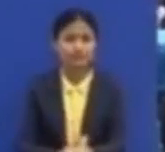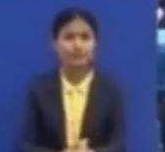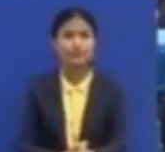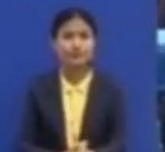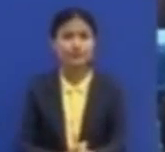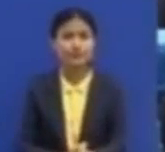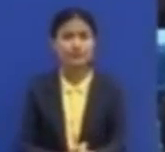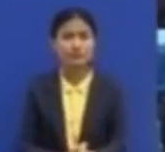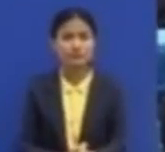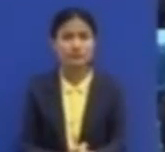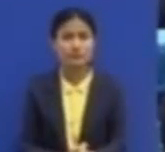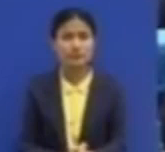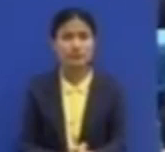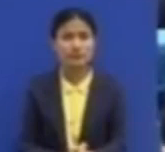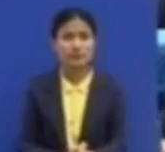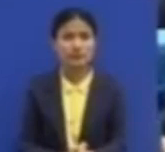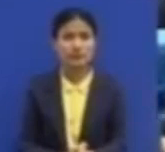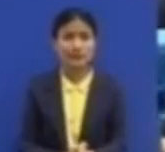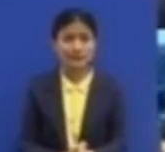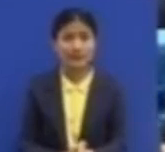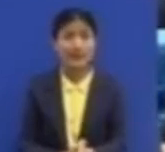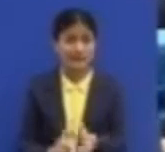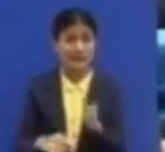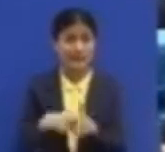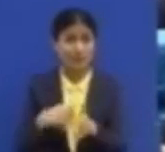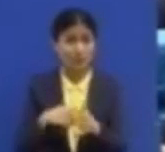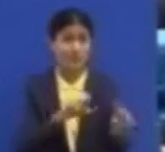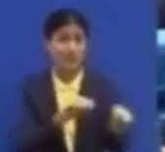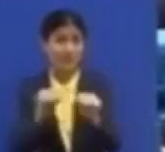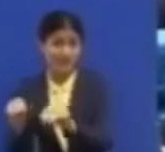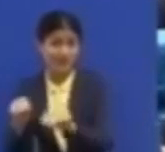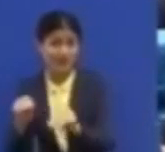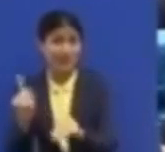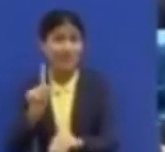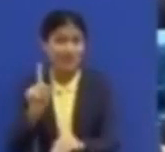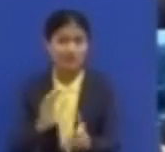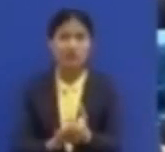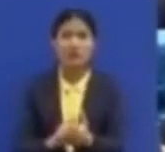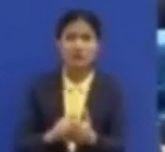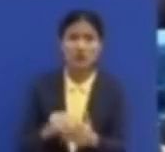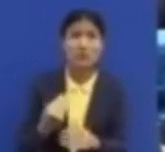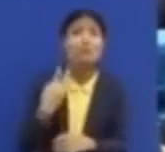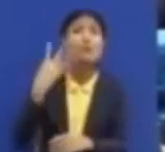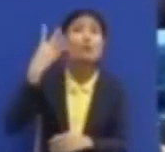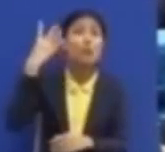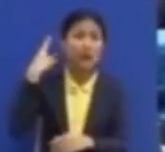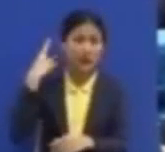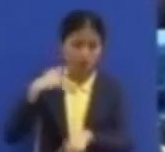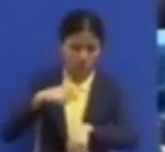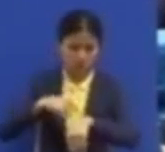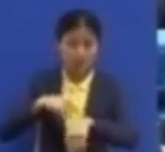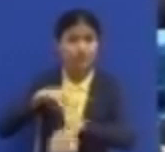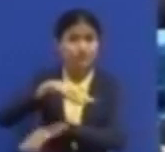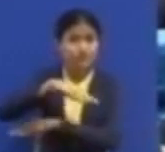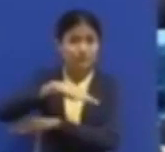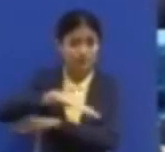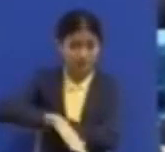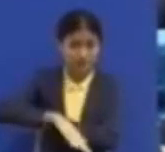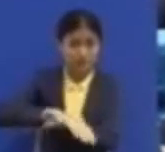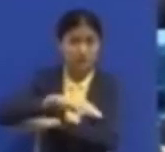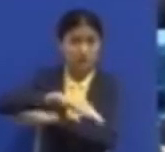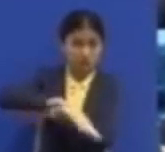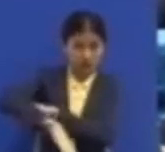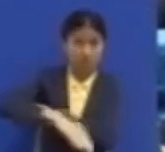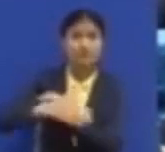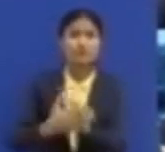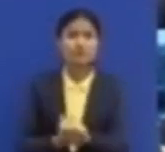กที่เคารพว่าก่อนหน้านี้เนี่ยเมื่อวานตอนช่วงเย็นเนี่ยเผอิญว่าพรร